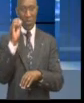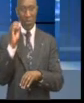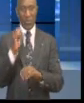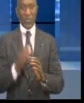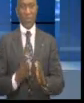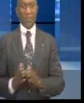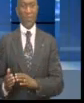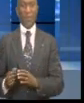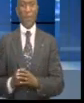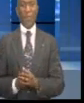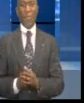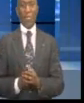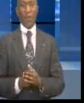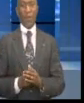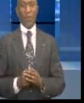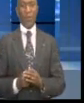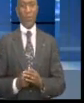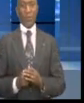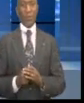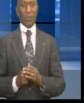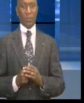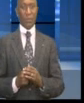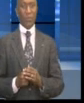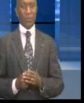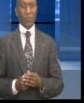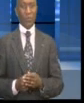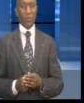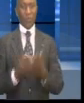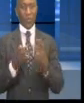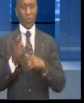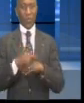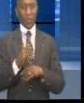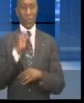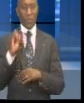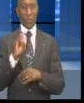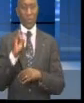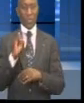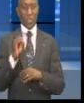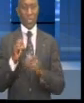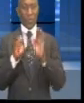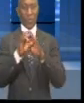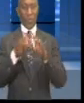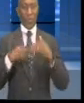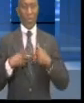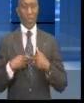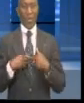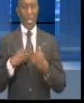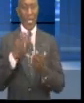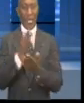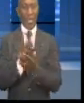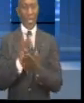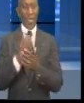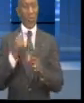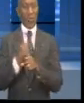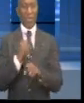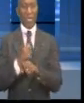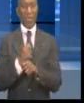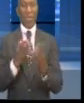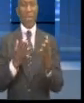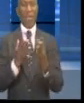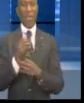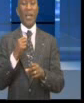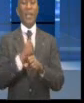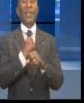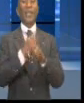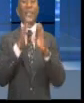Et je vous en parlais déjà, il y a eu un arrêt de travail ce jeudi à l'Office congolais de contrôle, OCC. Les agents de ce service de l'État réclament le